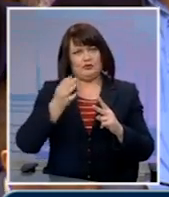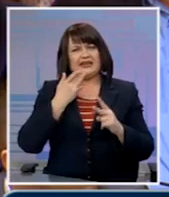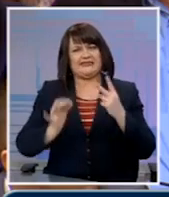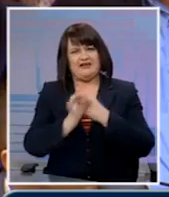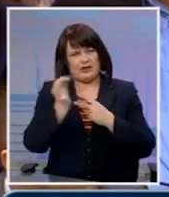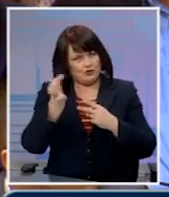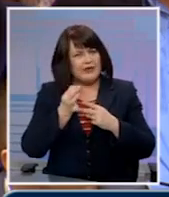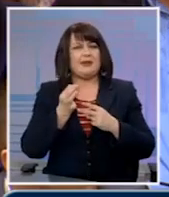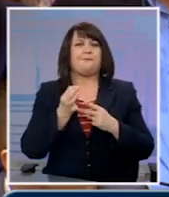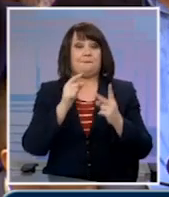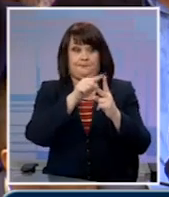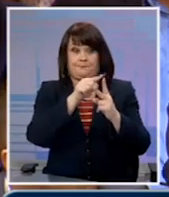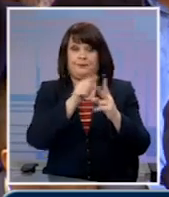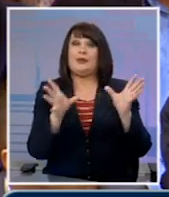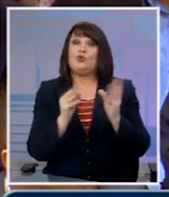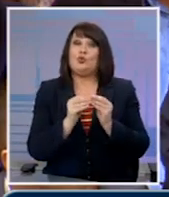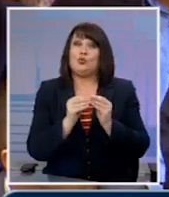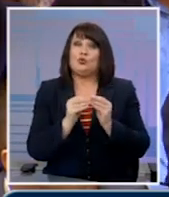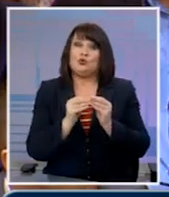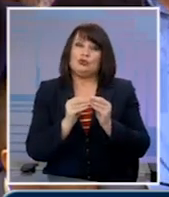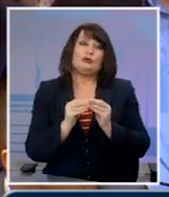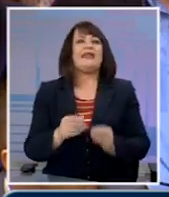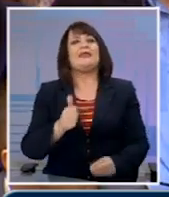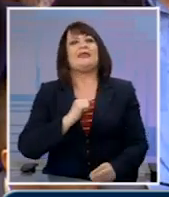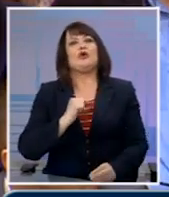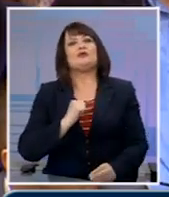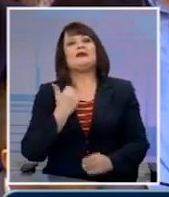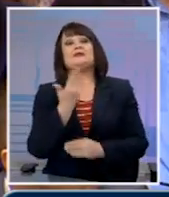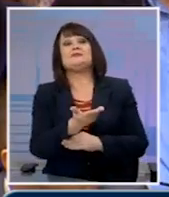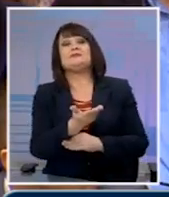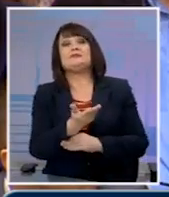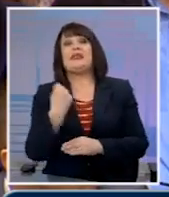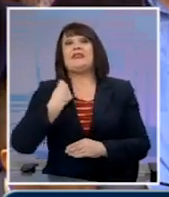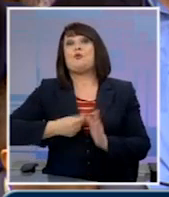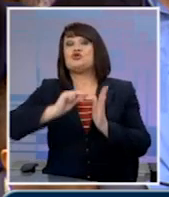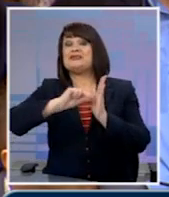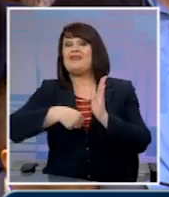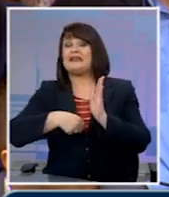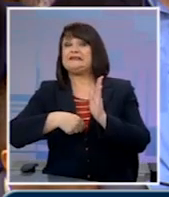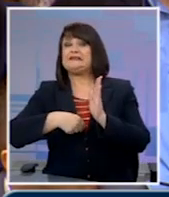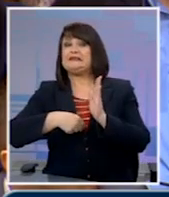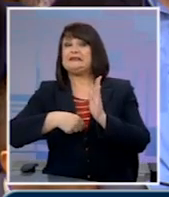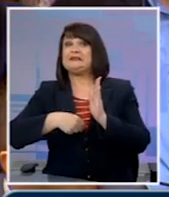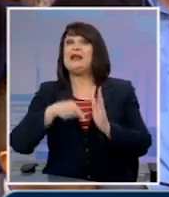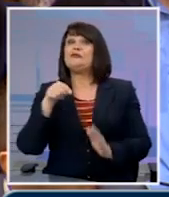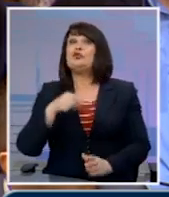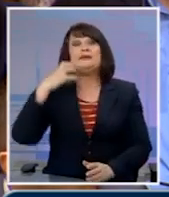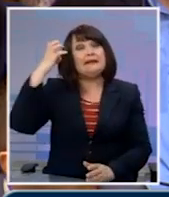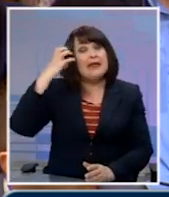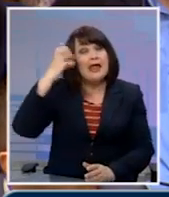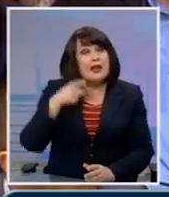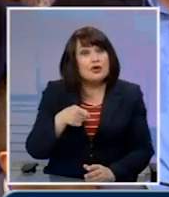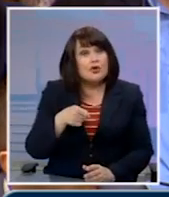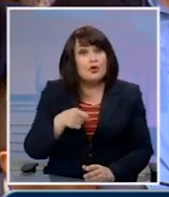αυγή σε όσους σχετίζεται με αξιώσει ιδιωτών απ την εκτέλεση δημοσίων συμβάσεων πο παραπέμπει αυτό στην